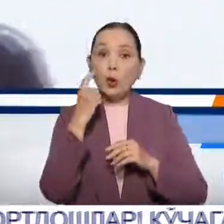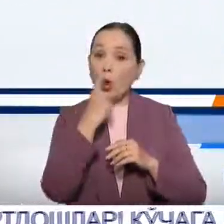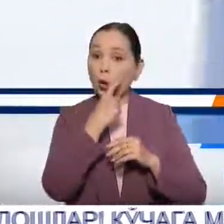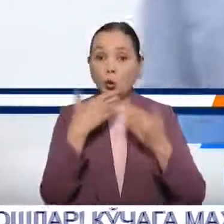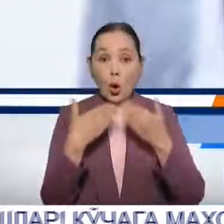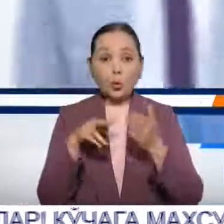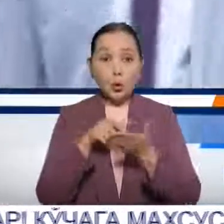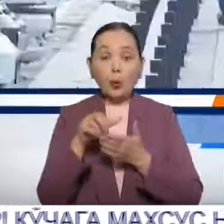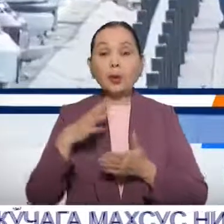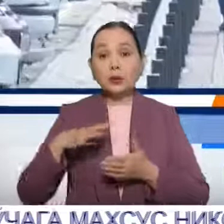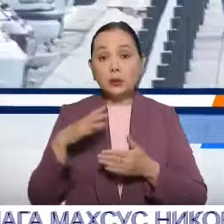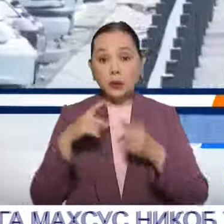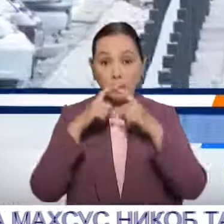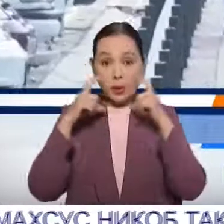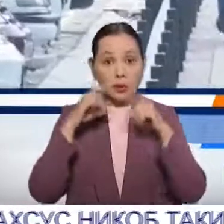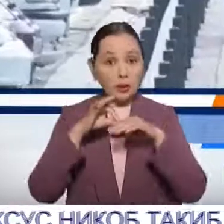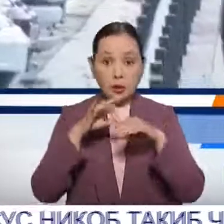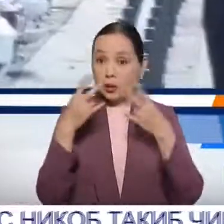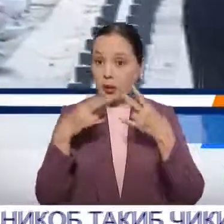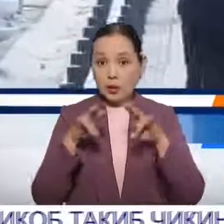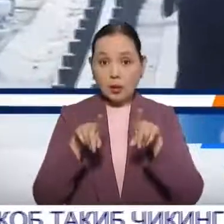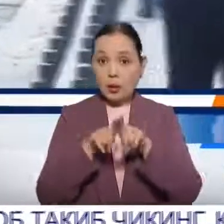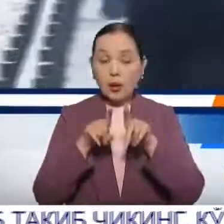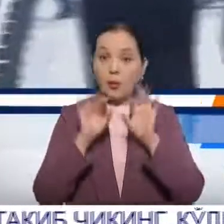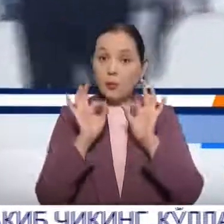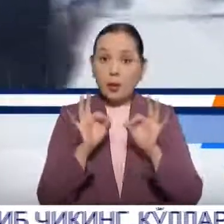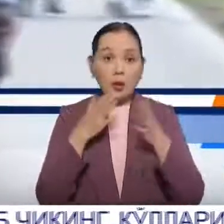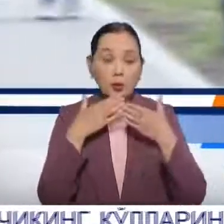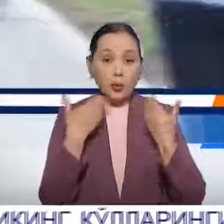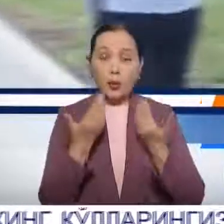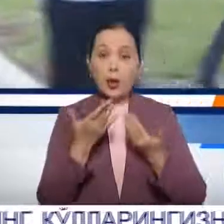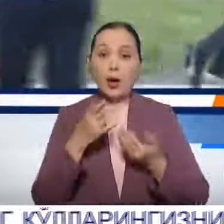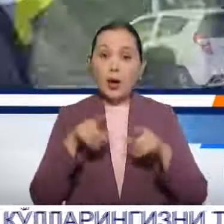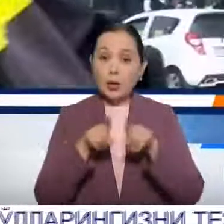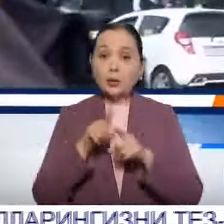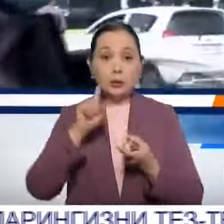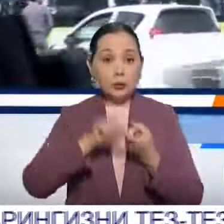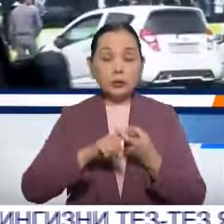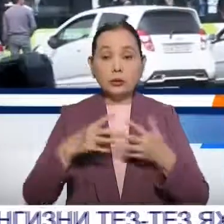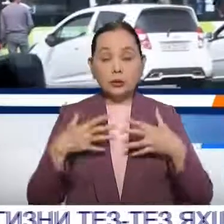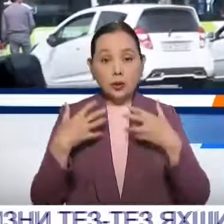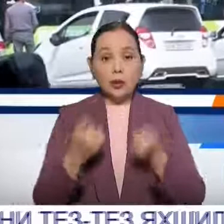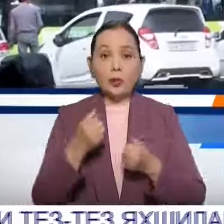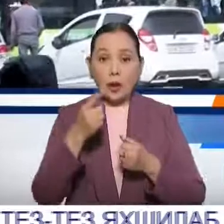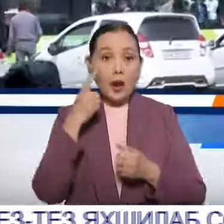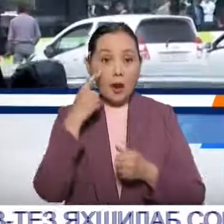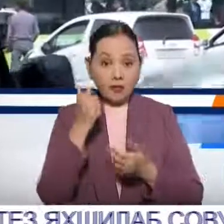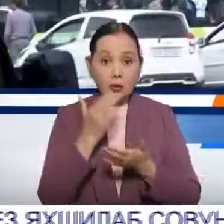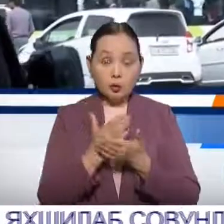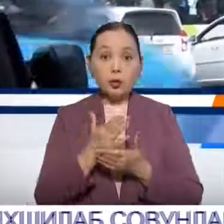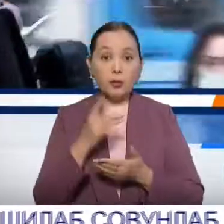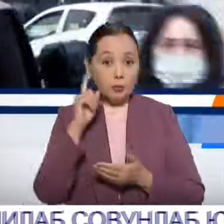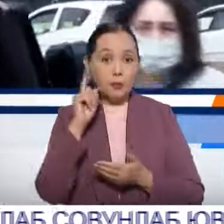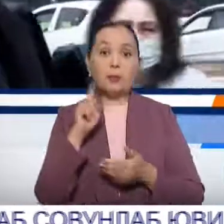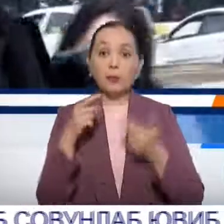nimayu, taqmaganingiz nima? Achinarlisi, niqobdan foydalanish o'ziga ep bilmaydiganlarning borligidir. Xabaringiz bormi, maska taqish? Bor,